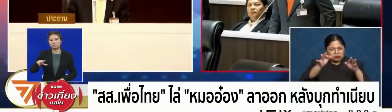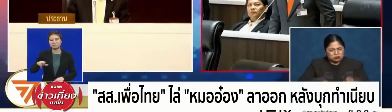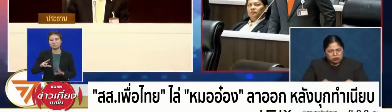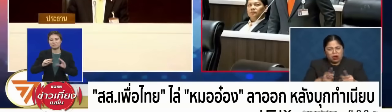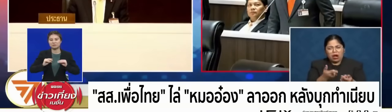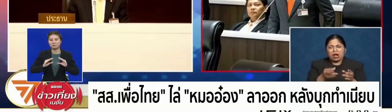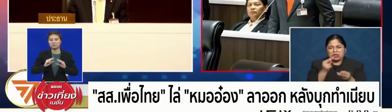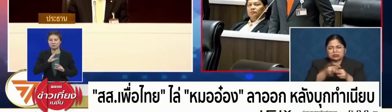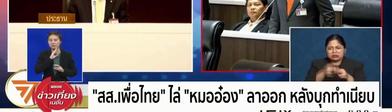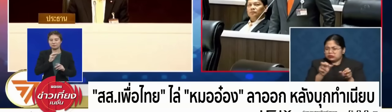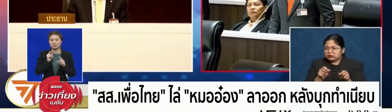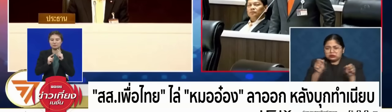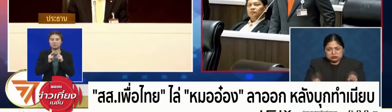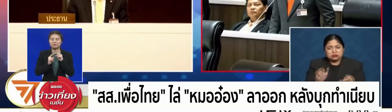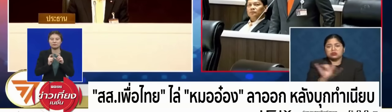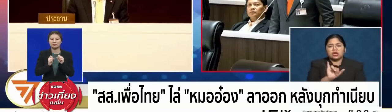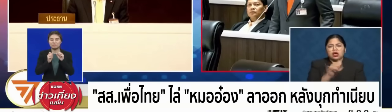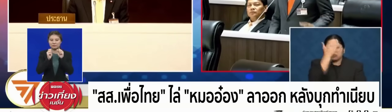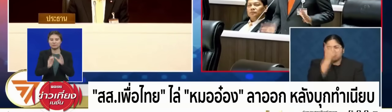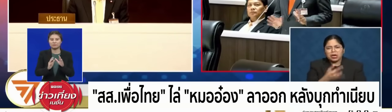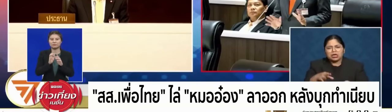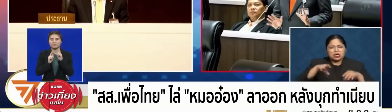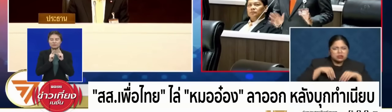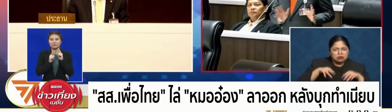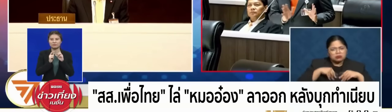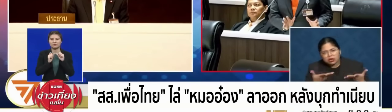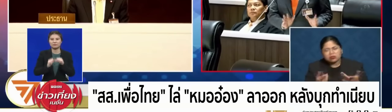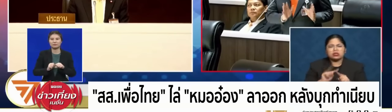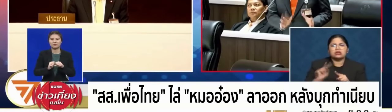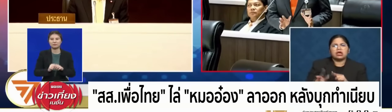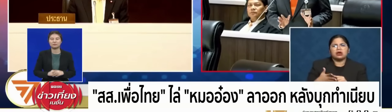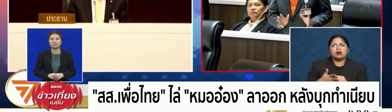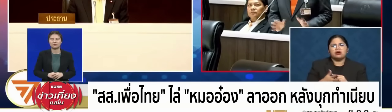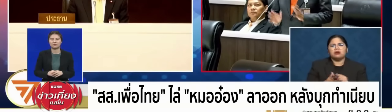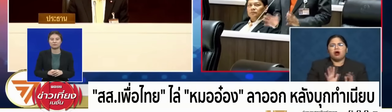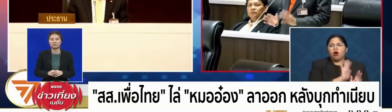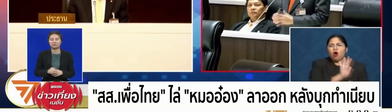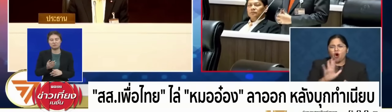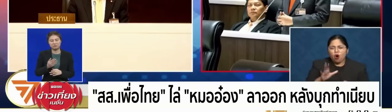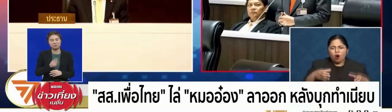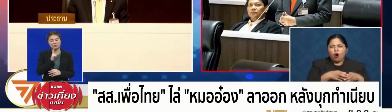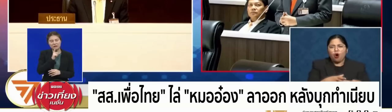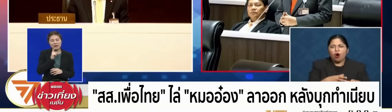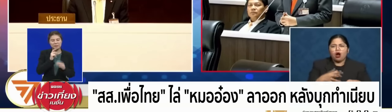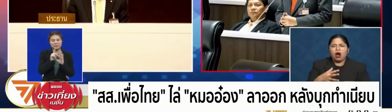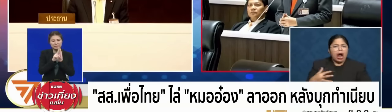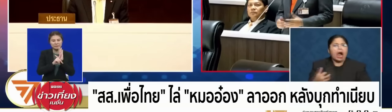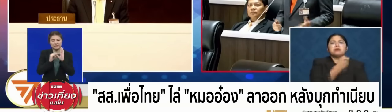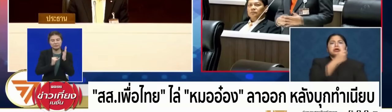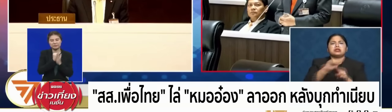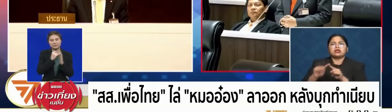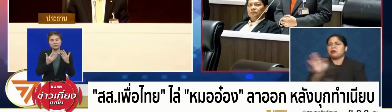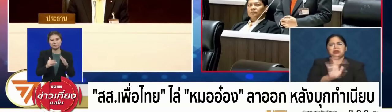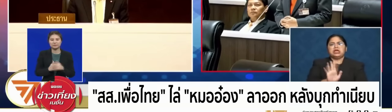ณัฐวุฒิบอกถ้าจะคุยไปออกอ่าคุยเป็นเป็นยติมาเลยมาคุยกันคุณธีรชัยบอกก็ไปทวงกฎหมายก็ถูกแล้วนี่